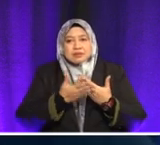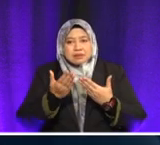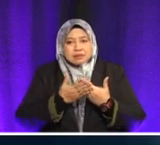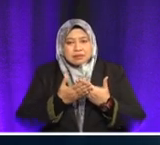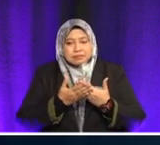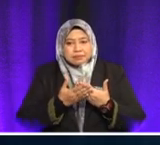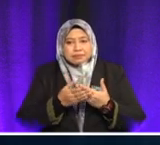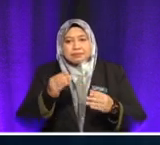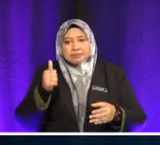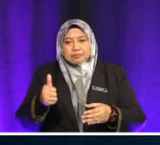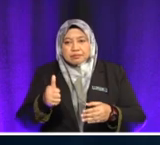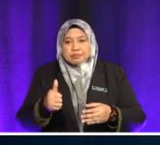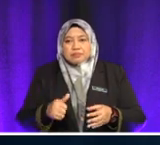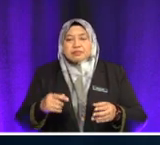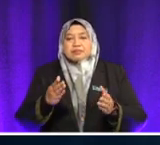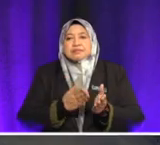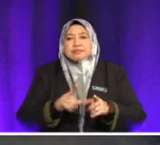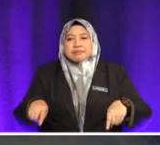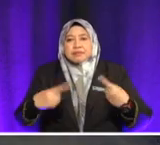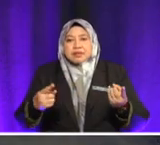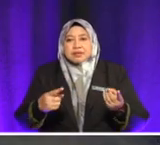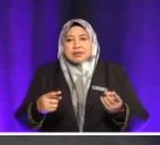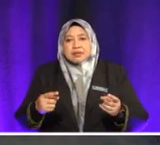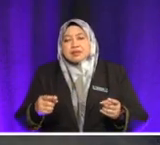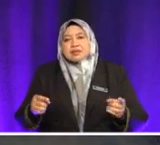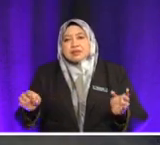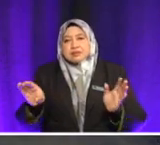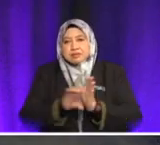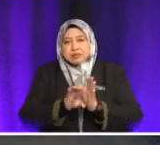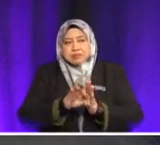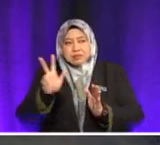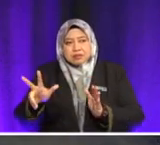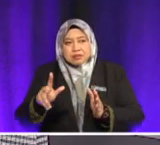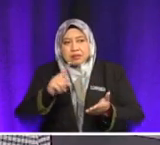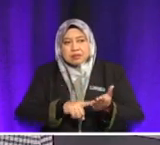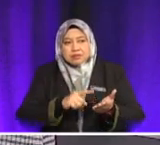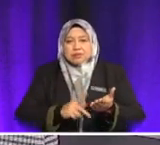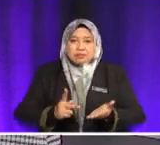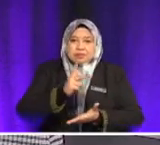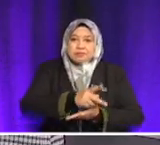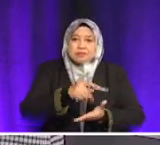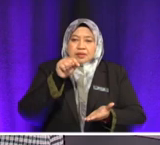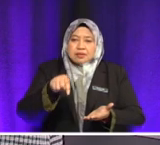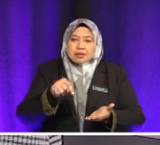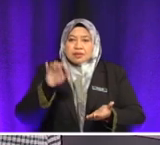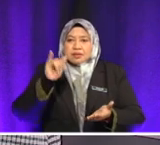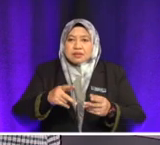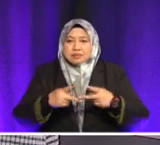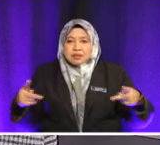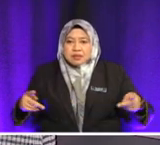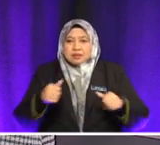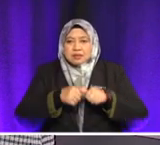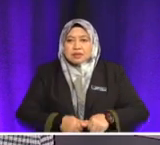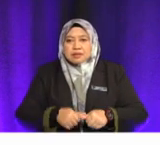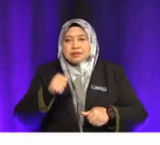bagus oke kita pergi pula yang ketiga yang ketiga yang berjarak tetap